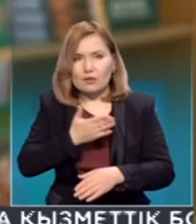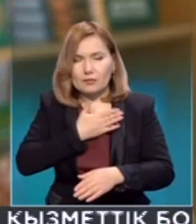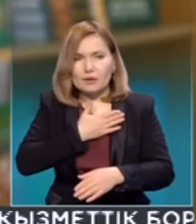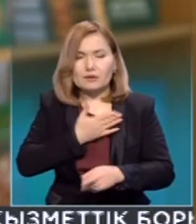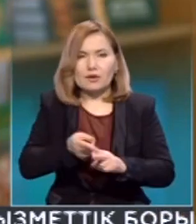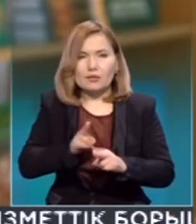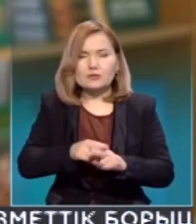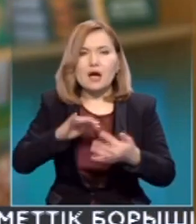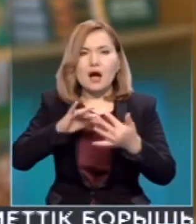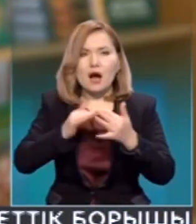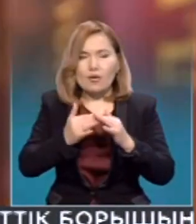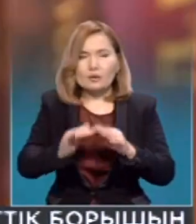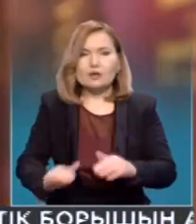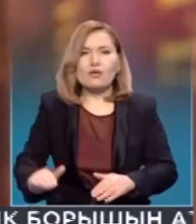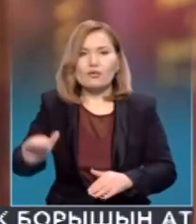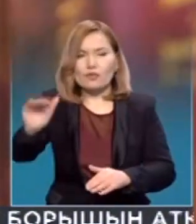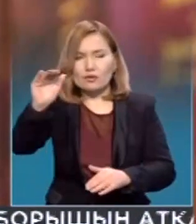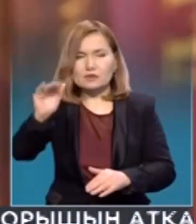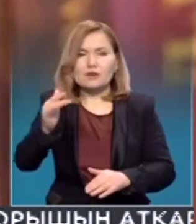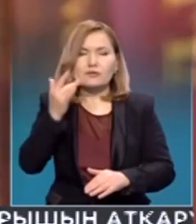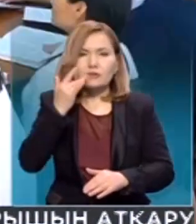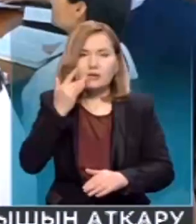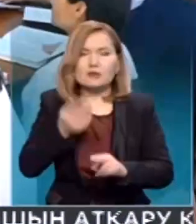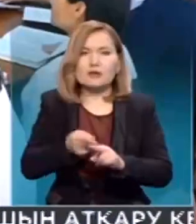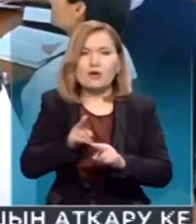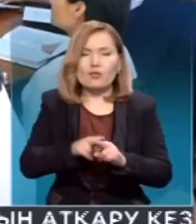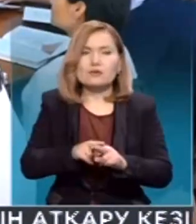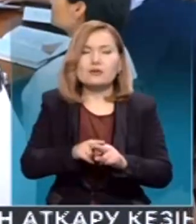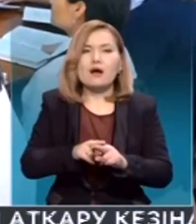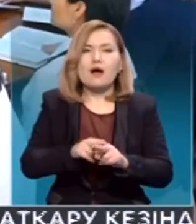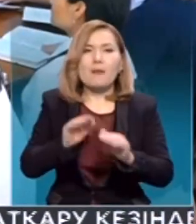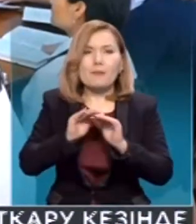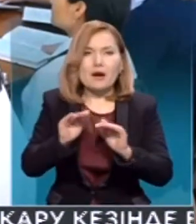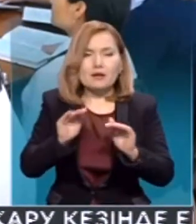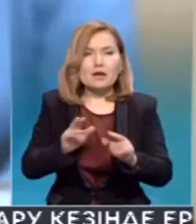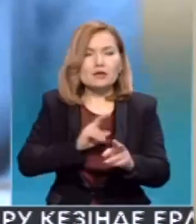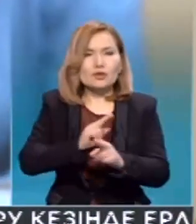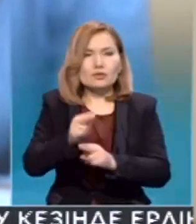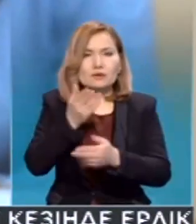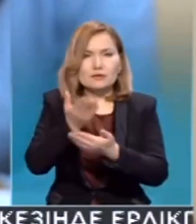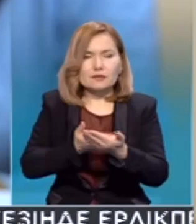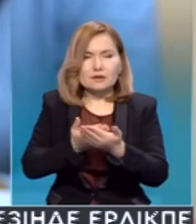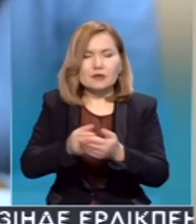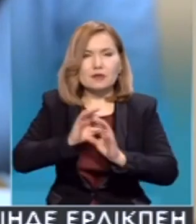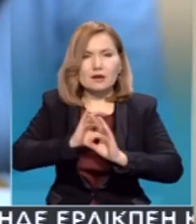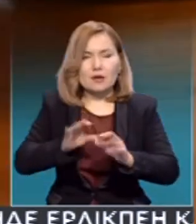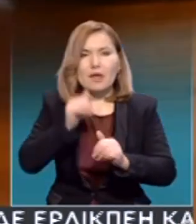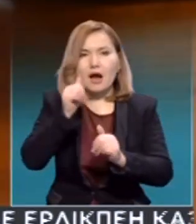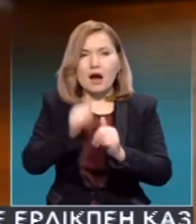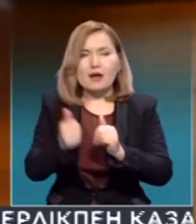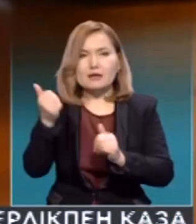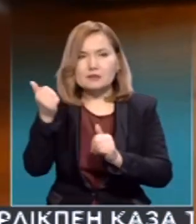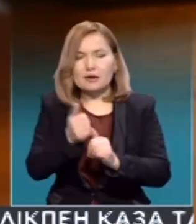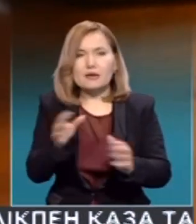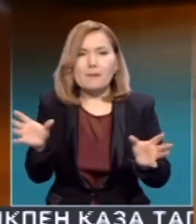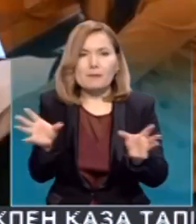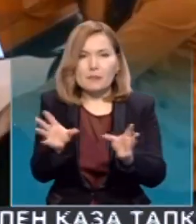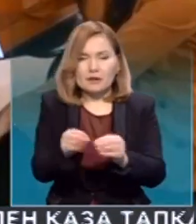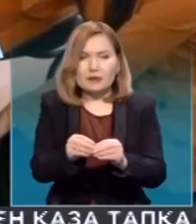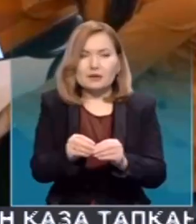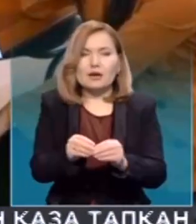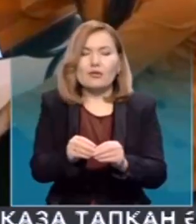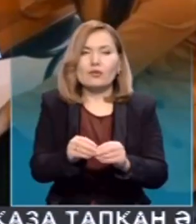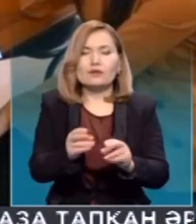ұйықтап кететін балалардың бірі болдық. Бірге оқимыз жобасын ұжымда өткізіп жатырмыз. Ай сайын ұжым қызметкерлерімен